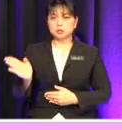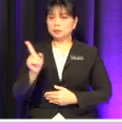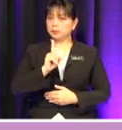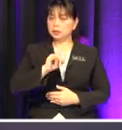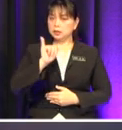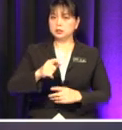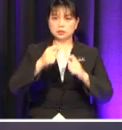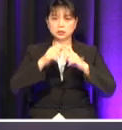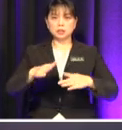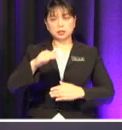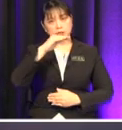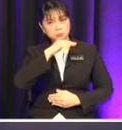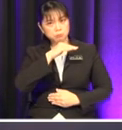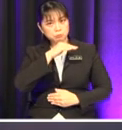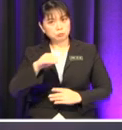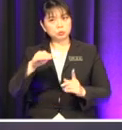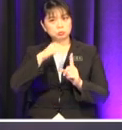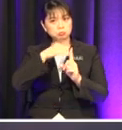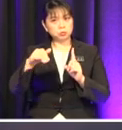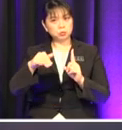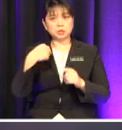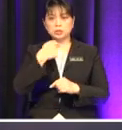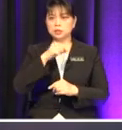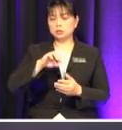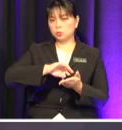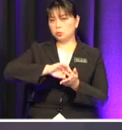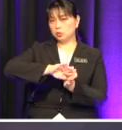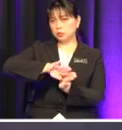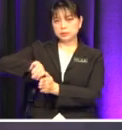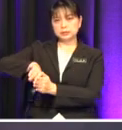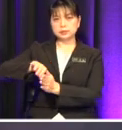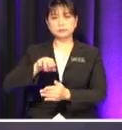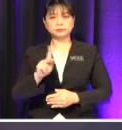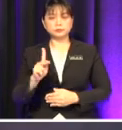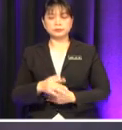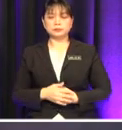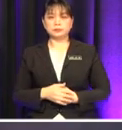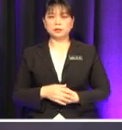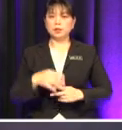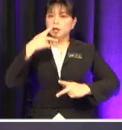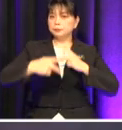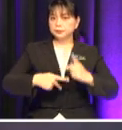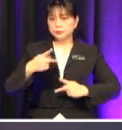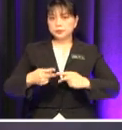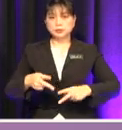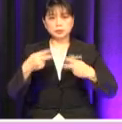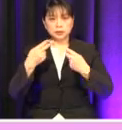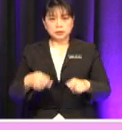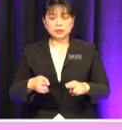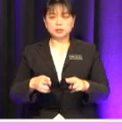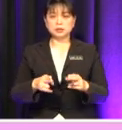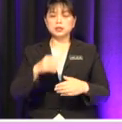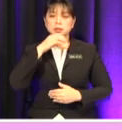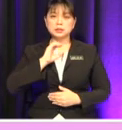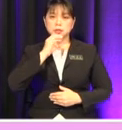yang anda potong kita asing terus oke kita baca dulu aja proses kehilangan cacahe tubuh